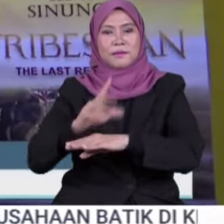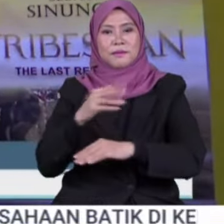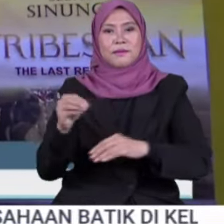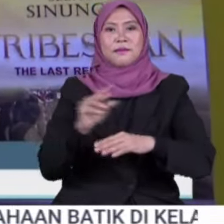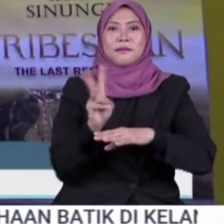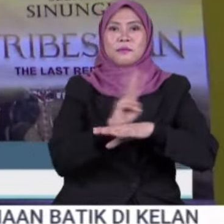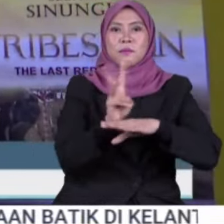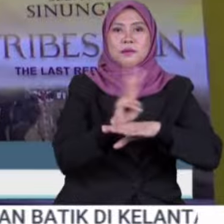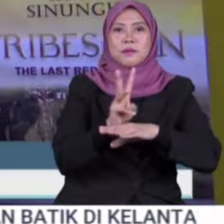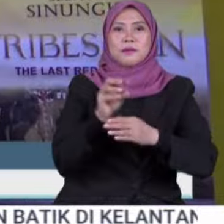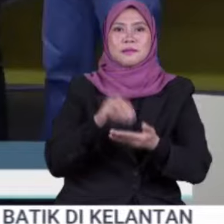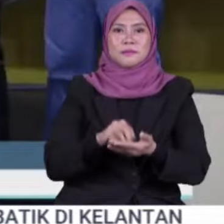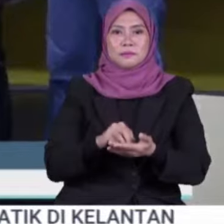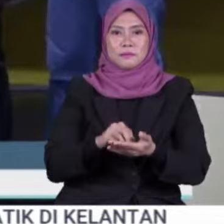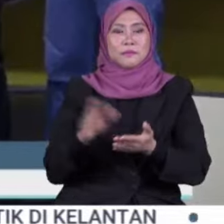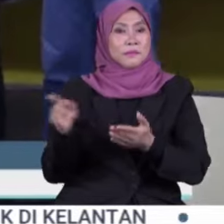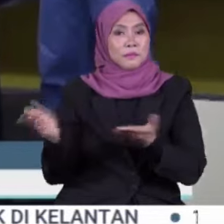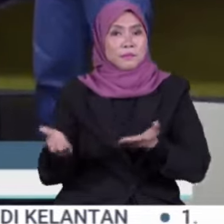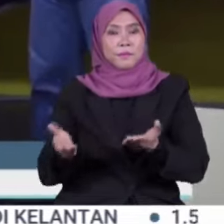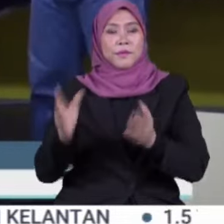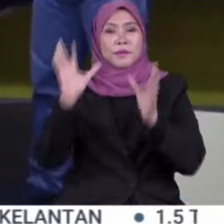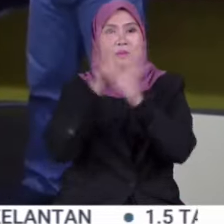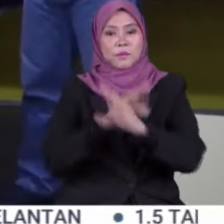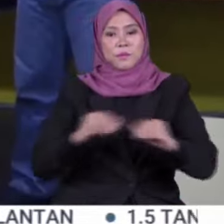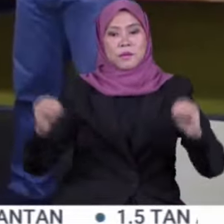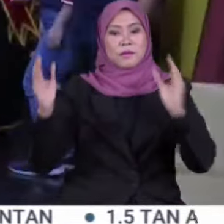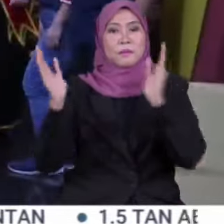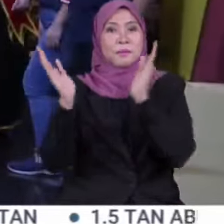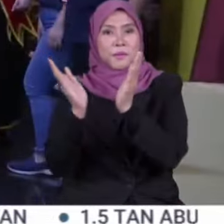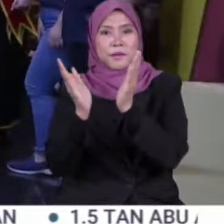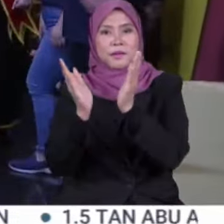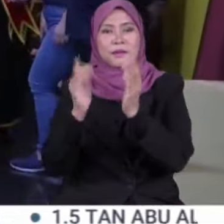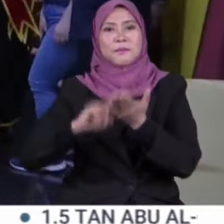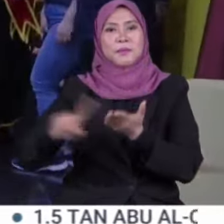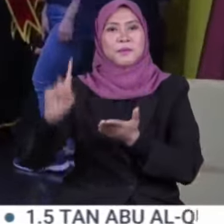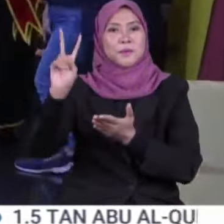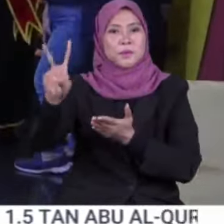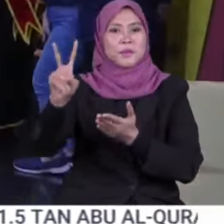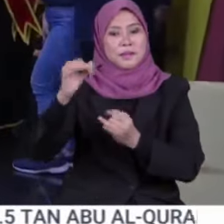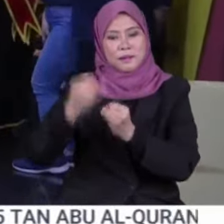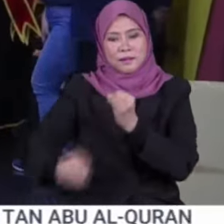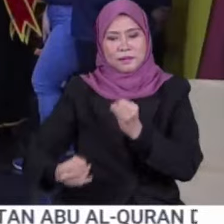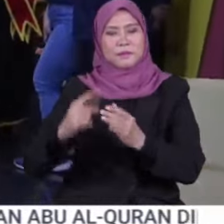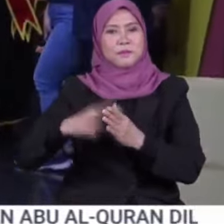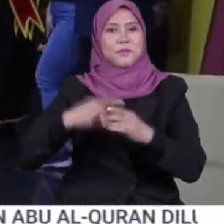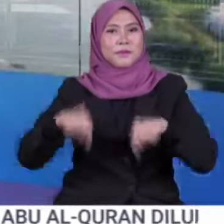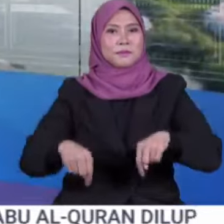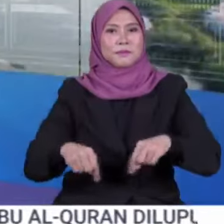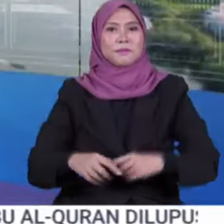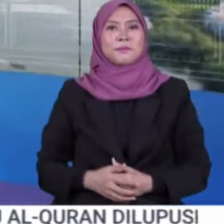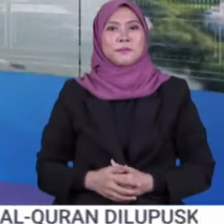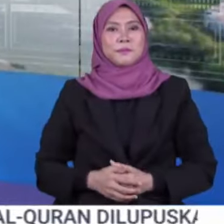pawagam di Ibu Negara, Sarawak dan juga Brunei Darussalam pada minggu kedua terakhir bulan ini.